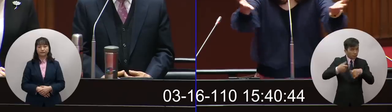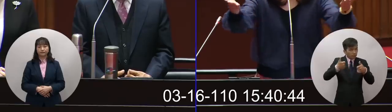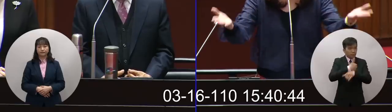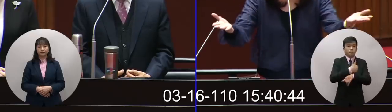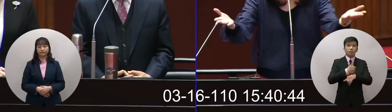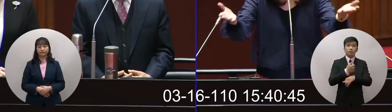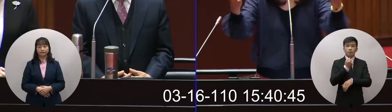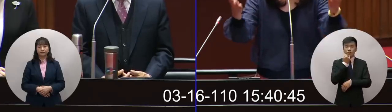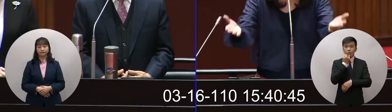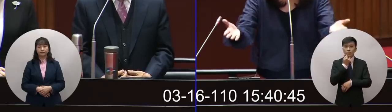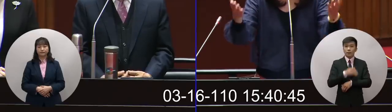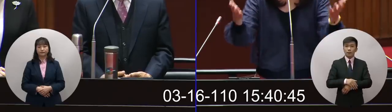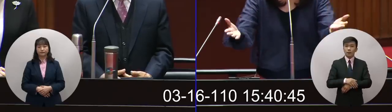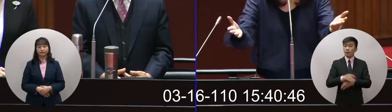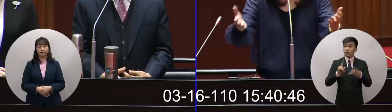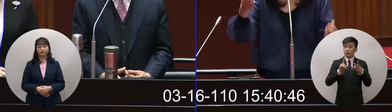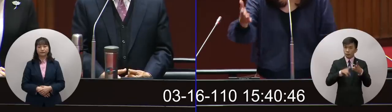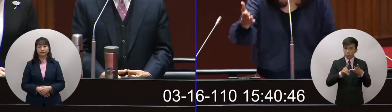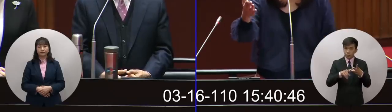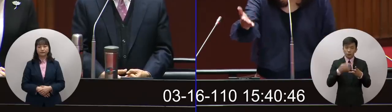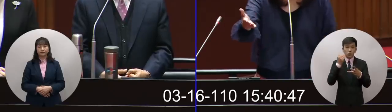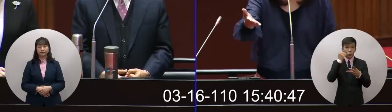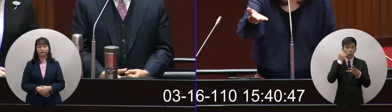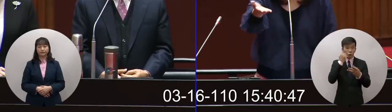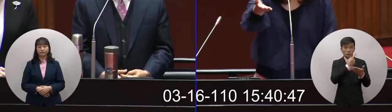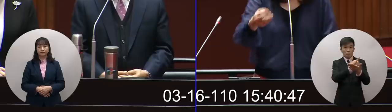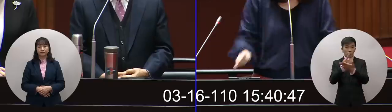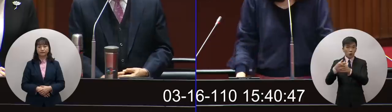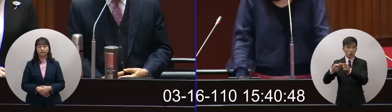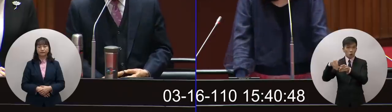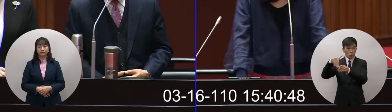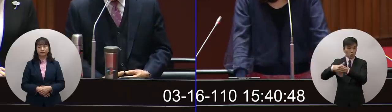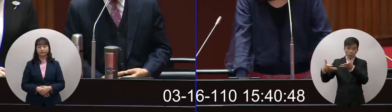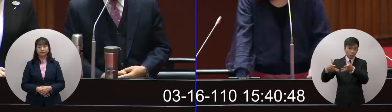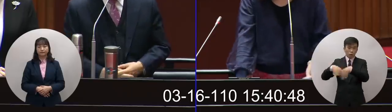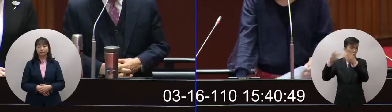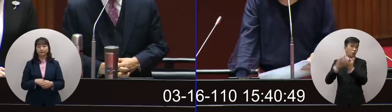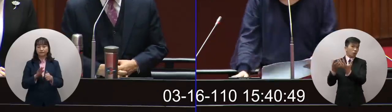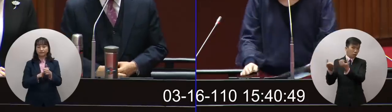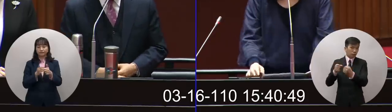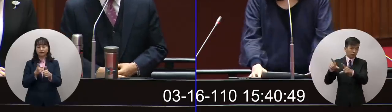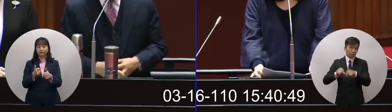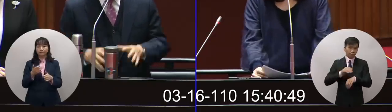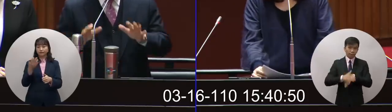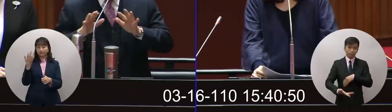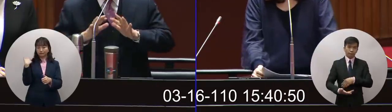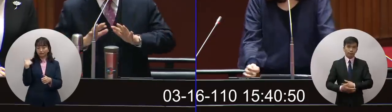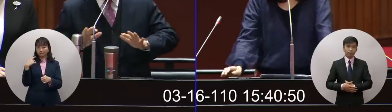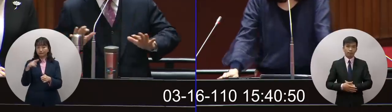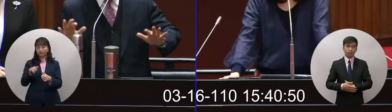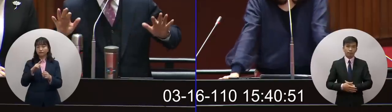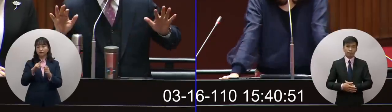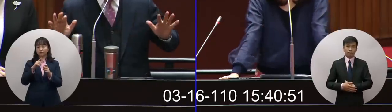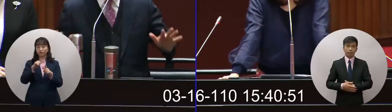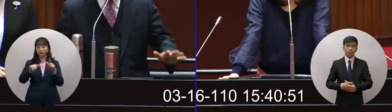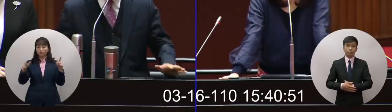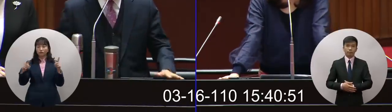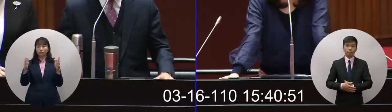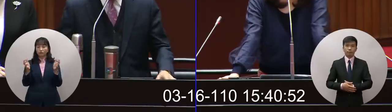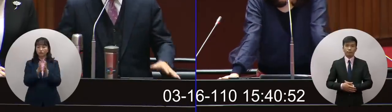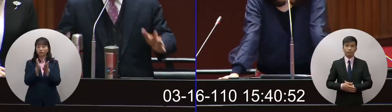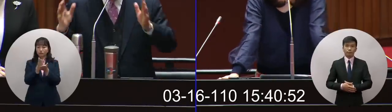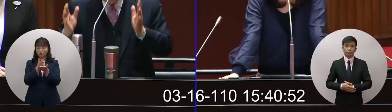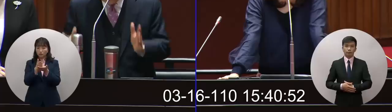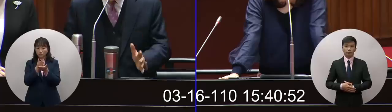后就是大家都接受未来公投的结果。请教院长。 委员，当初就是各方评估